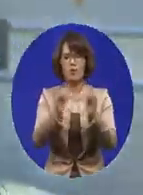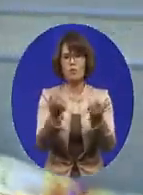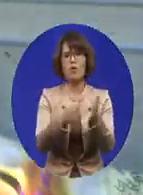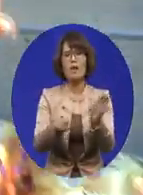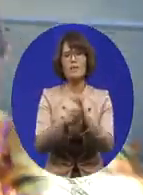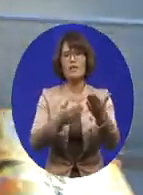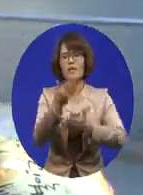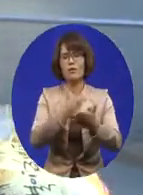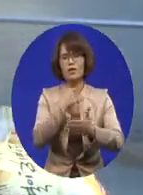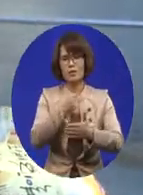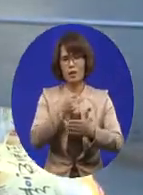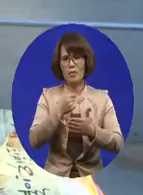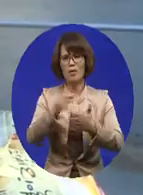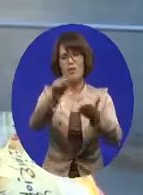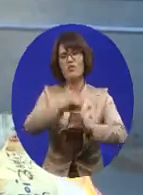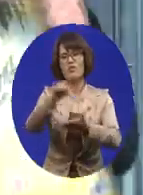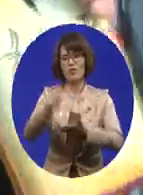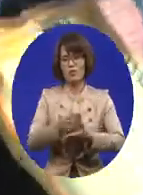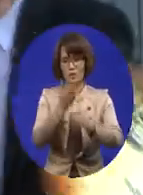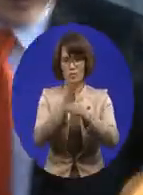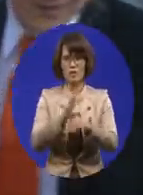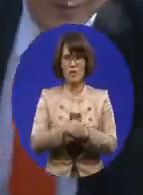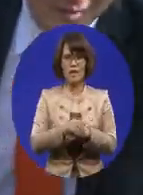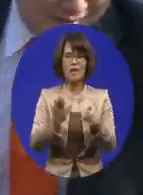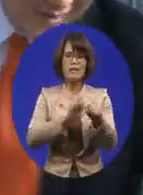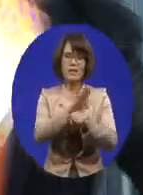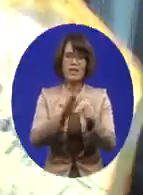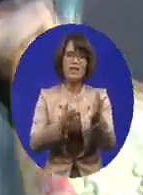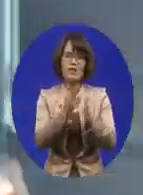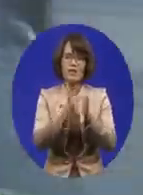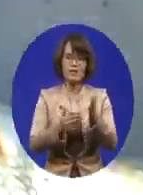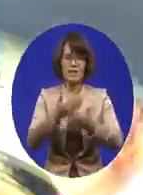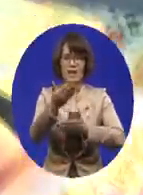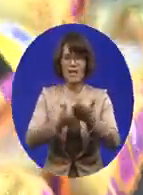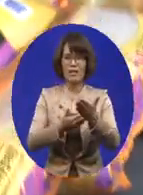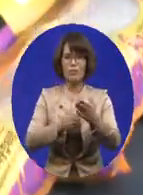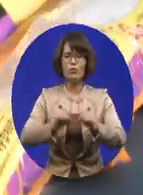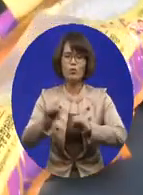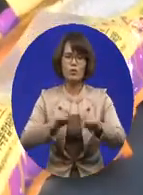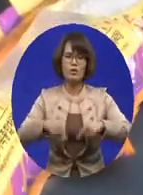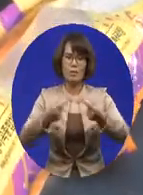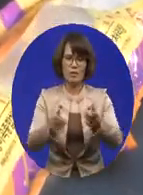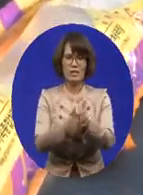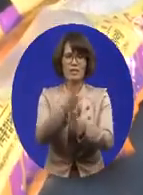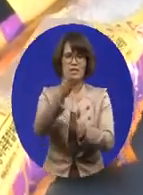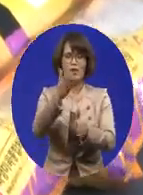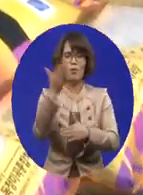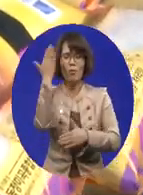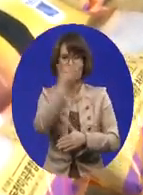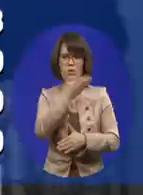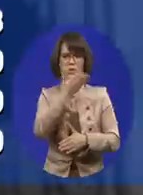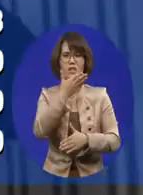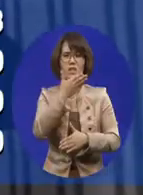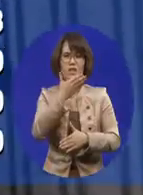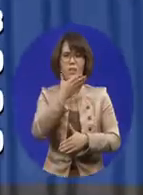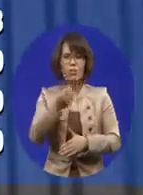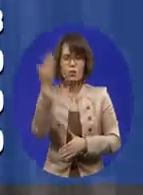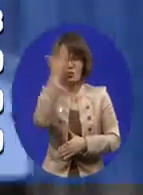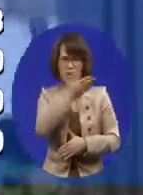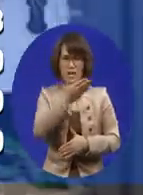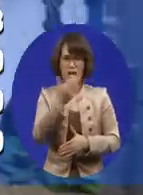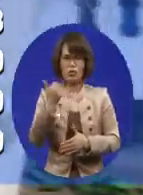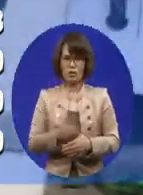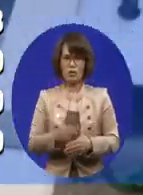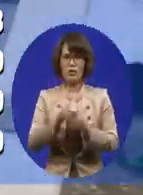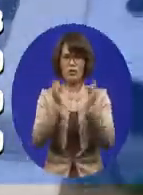어려운 이웃들과 나누고 싶다며 전해오고 있습니다. 사랑의 열차 나눔운동 참여는 시청 복지위생과나 각